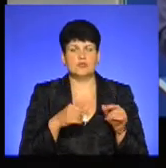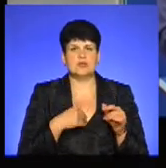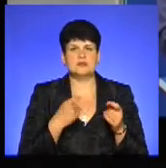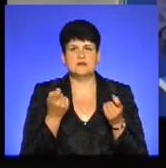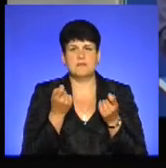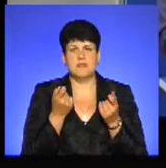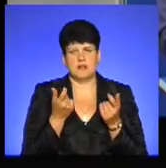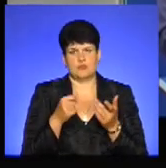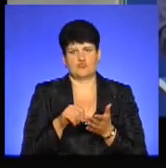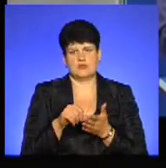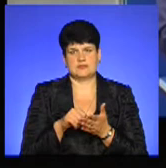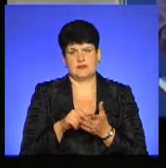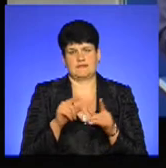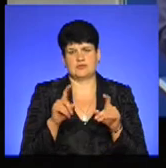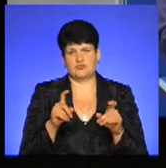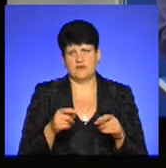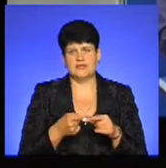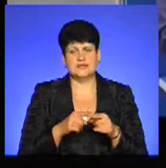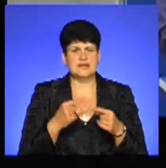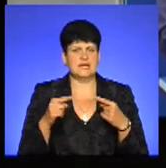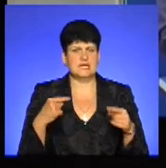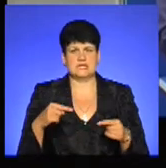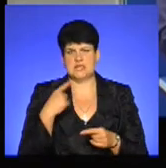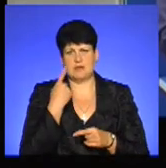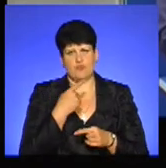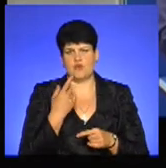кількість учасників тестування, і це дуже різні мови,